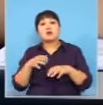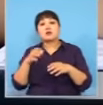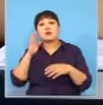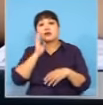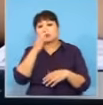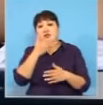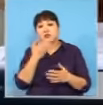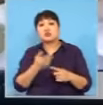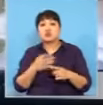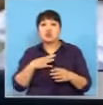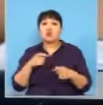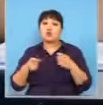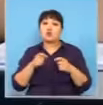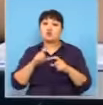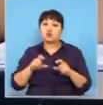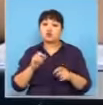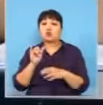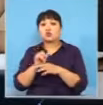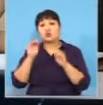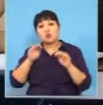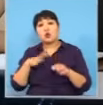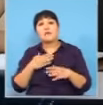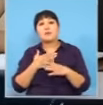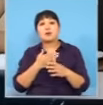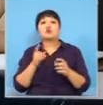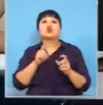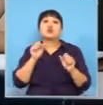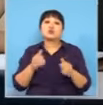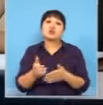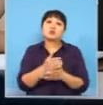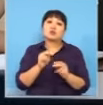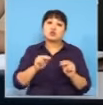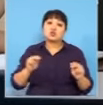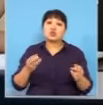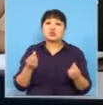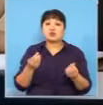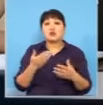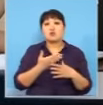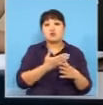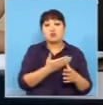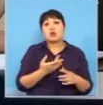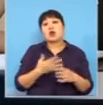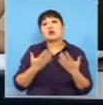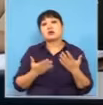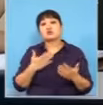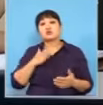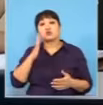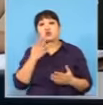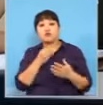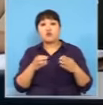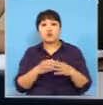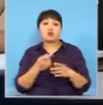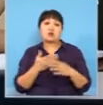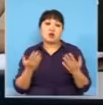нерадивых родителей. Идем к руководству школ, колледжей. Там помогают, чем могут, собирают у учителей средства для помощи. А если у нас будет свой фонд,